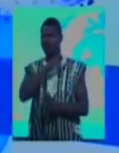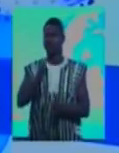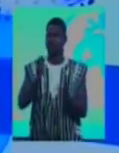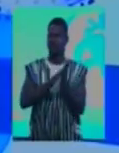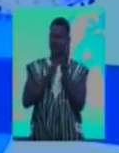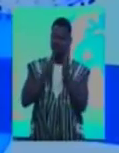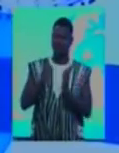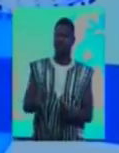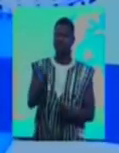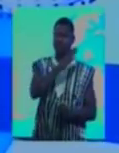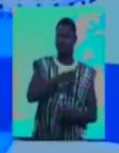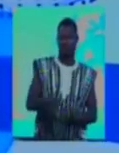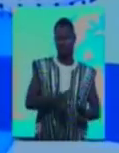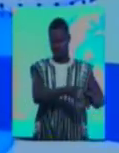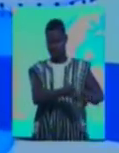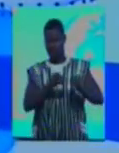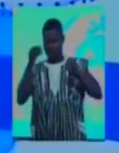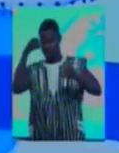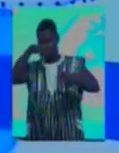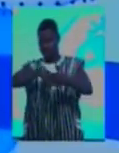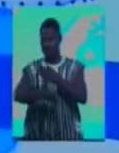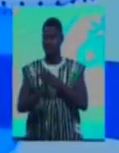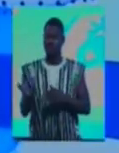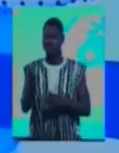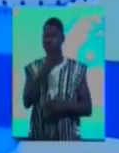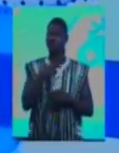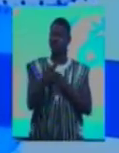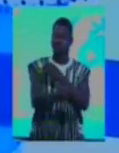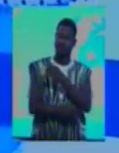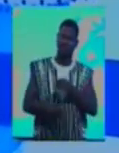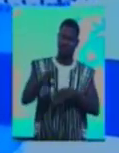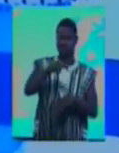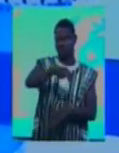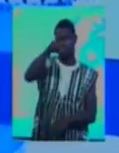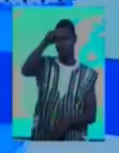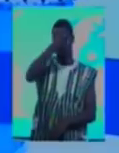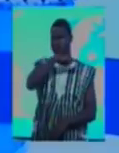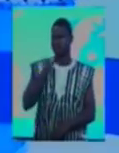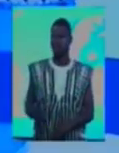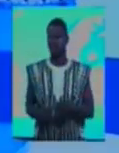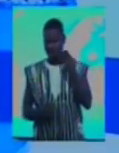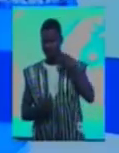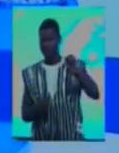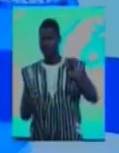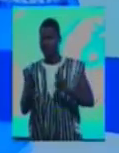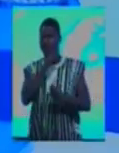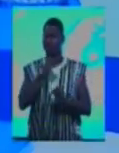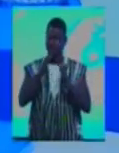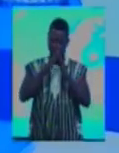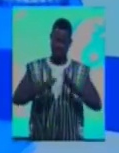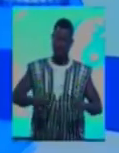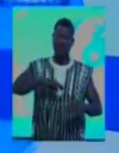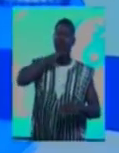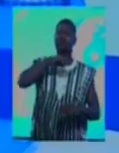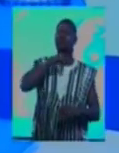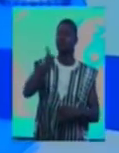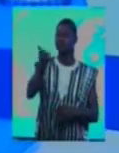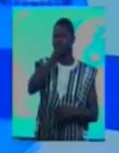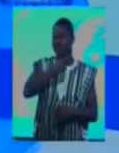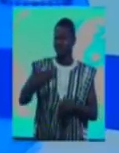élèves déplacés internes des régions du Nord et de l'Est. L'insuffisance des dortoirs se posait et grâce au soutien de la